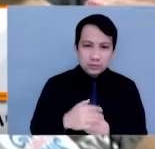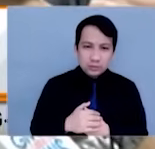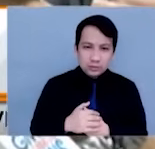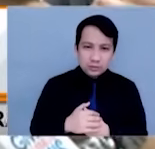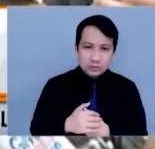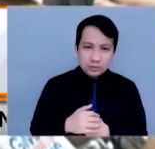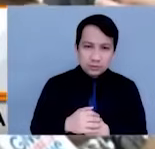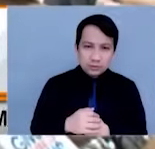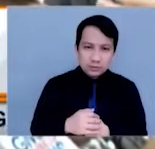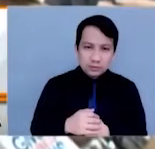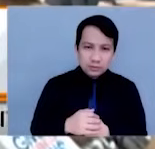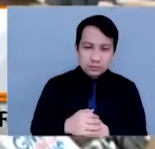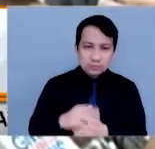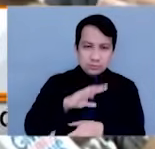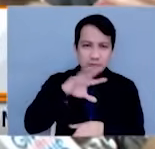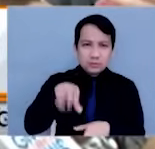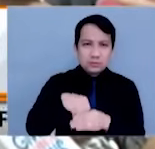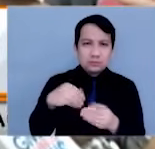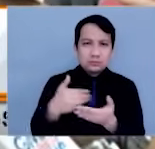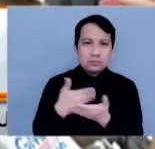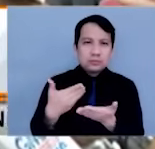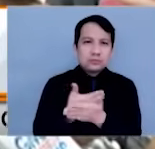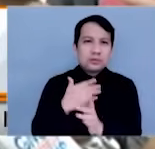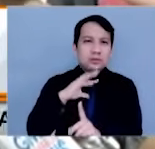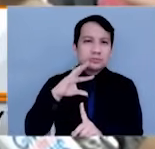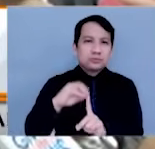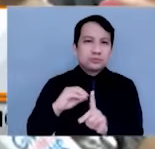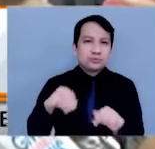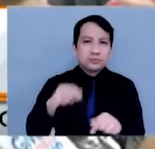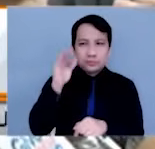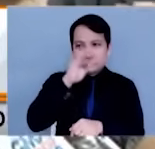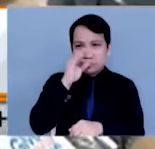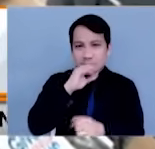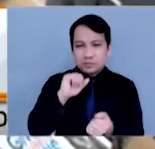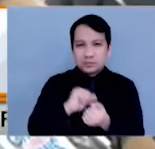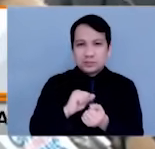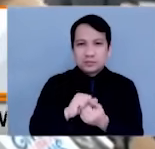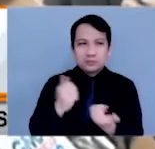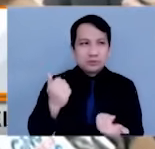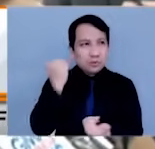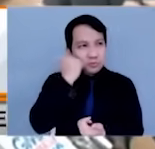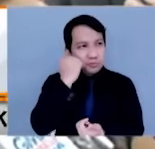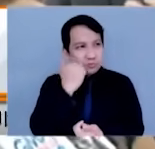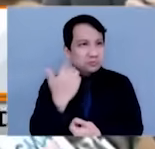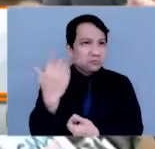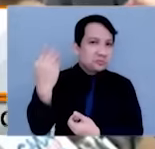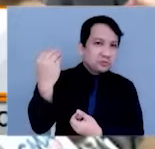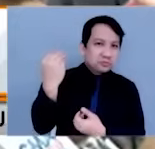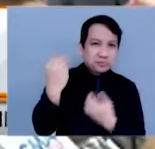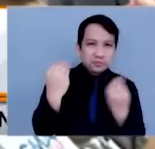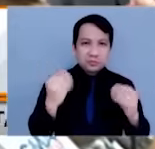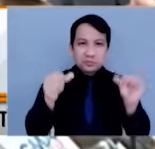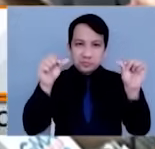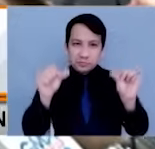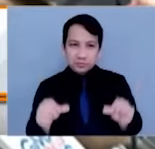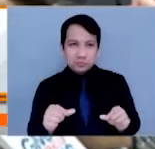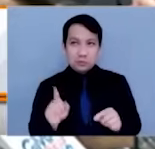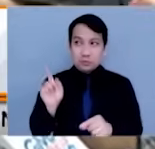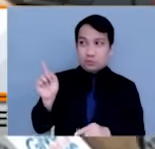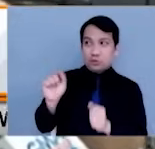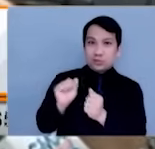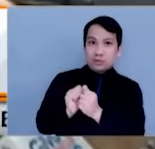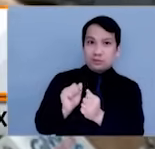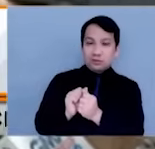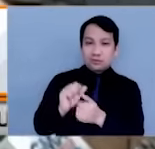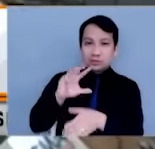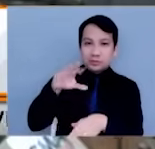that is part of the new culture now na nagpapakuhalaga ng kahit ano. Kasi po-post nila, tignan mo, nakasama ako dito